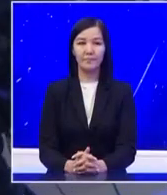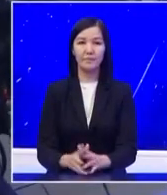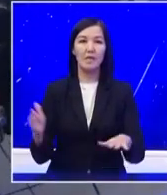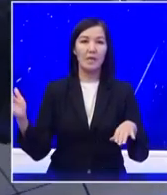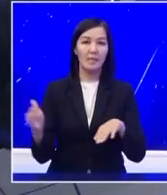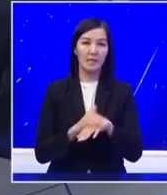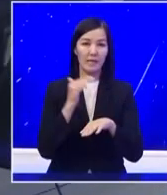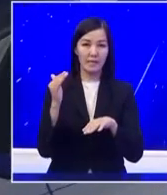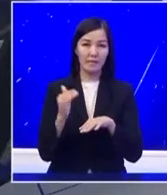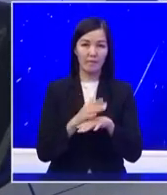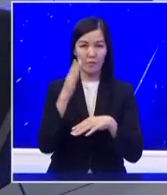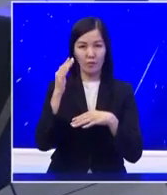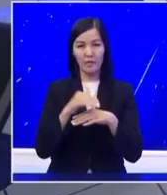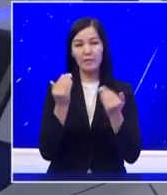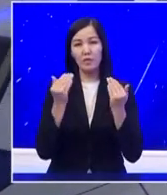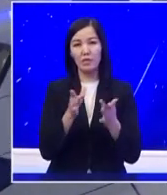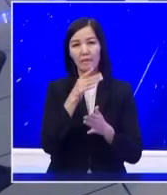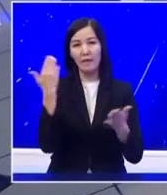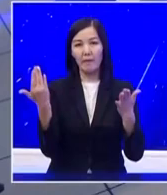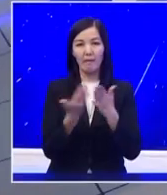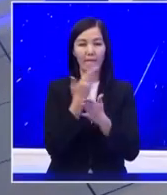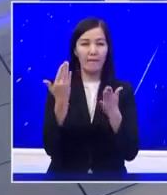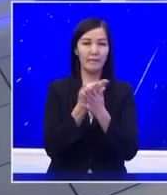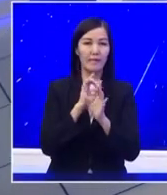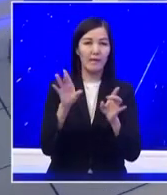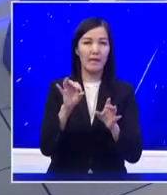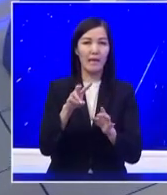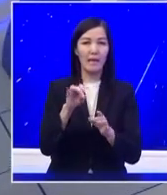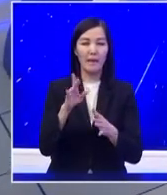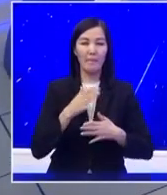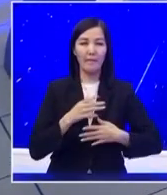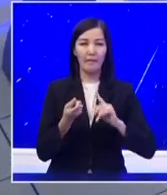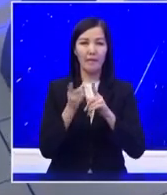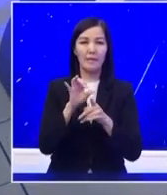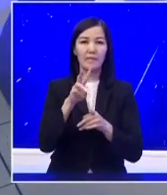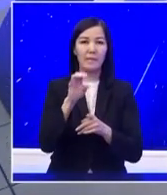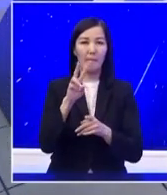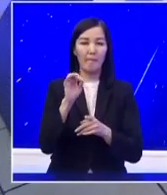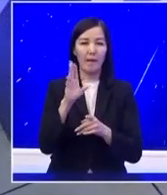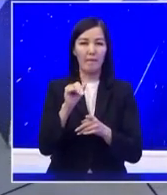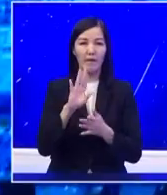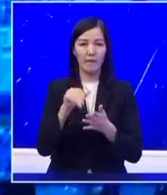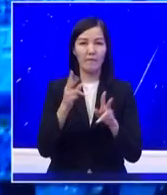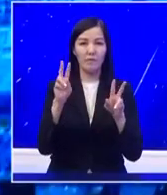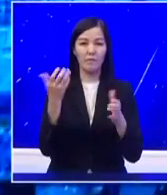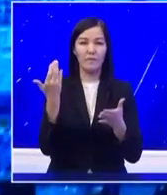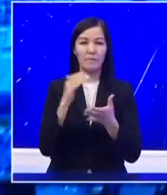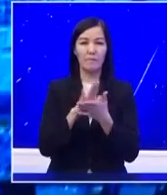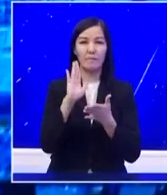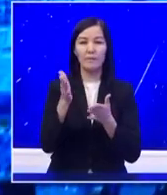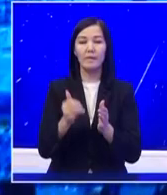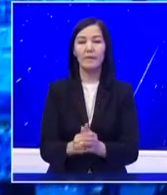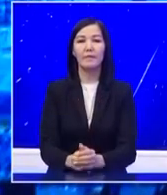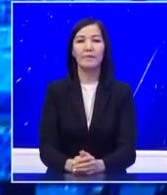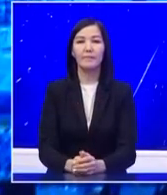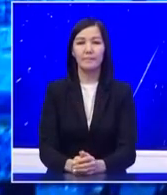Здравствуйте, время новостей на телеканале ЖТСУ. В студии прямого эфира Еламан Раимбеков. Юсур Допервод обеспечивает Айгуль Стамбекова. И в начале